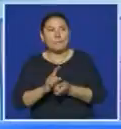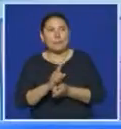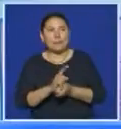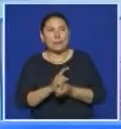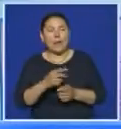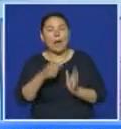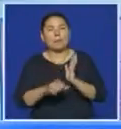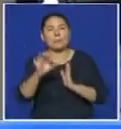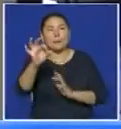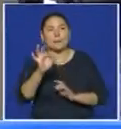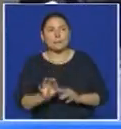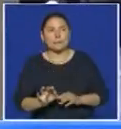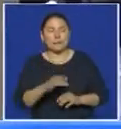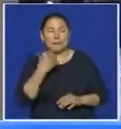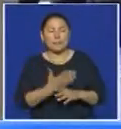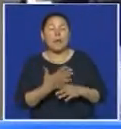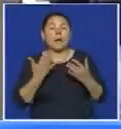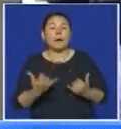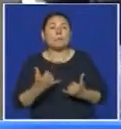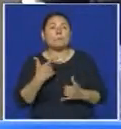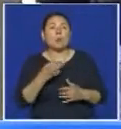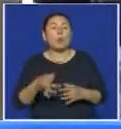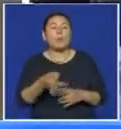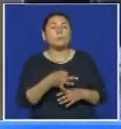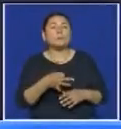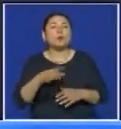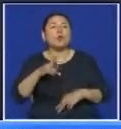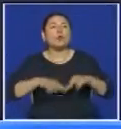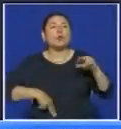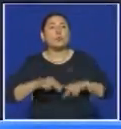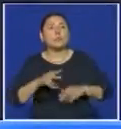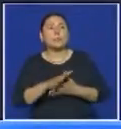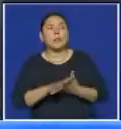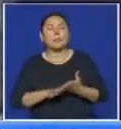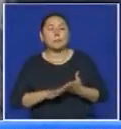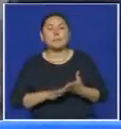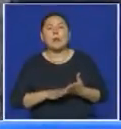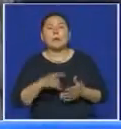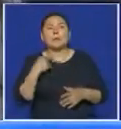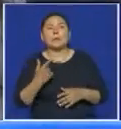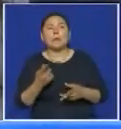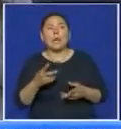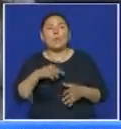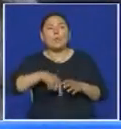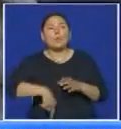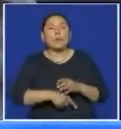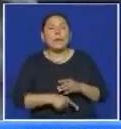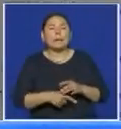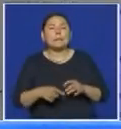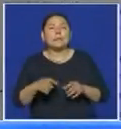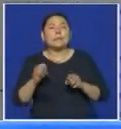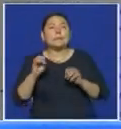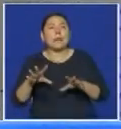зданияның 60%-ті бітіп тұр. Ғимараттар алған облыс әкімі құрылысты бір ай ішінде жалғастырып, мұнай мекемесіне қалған қаражатты игеруді